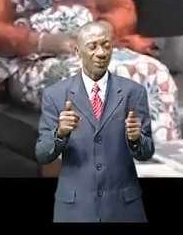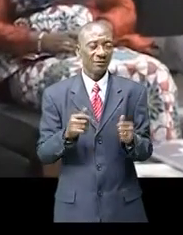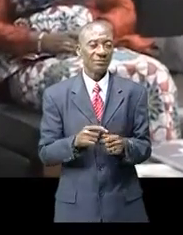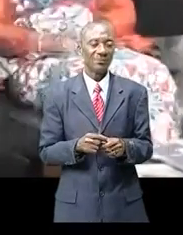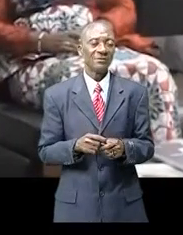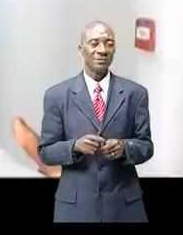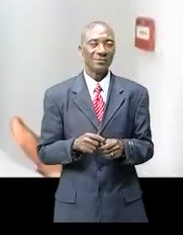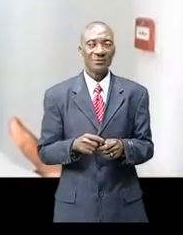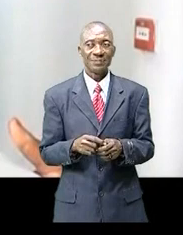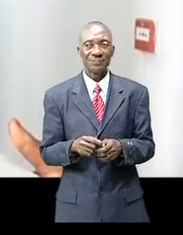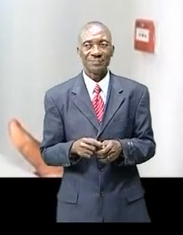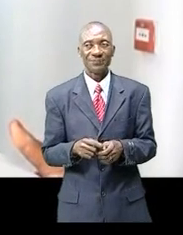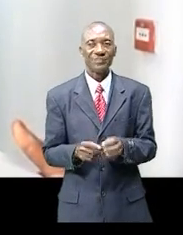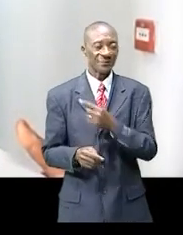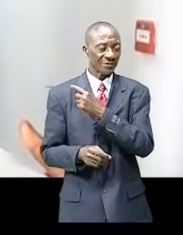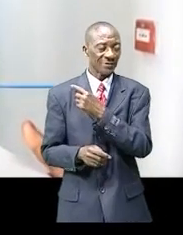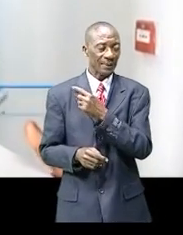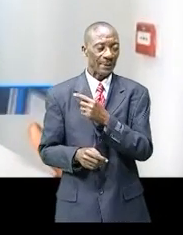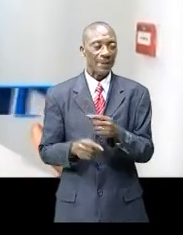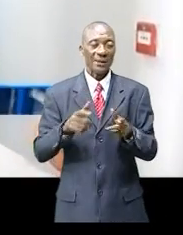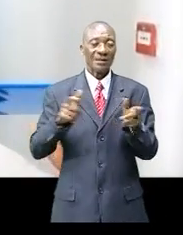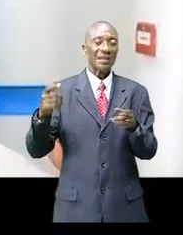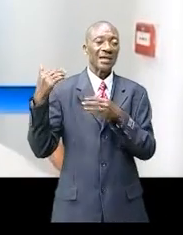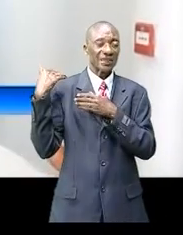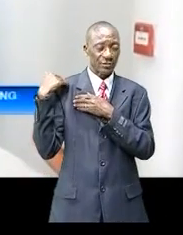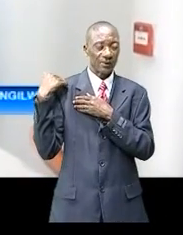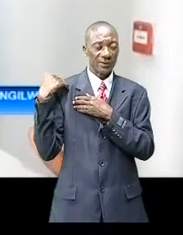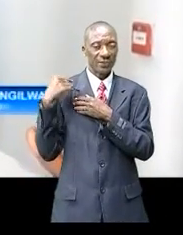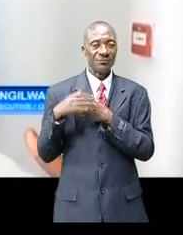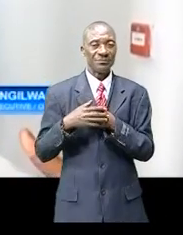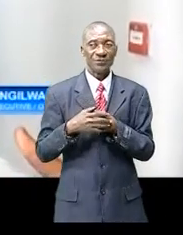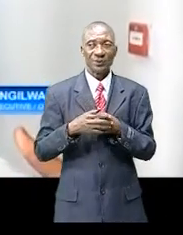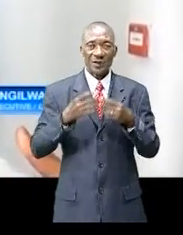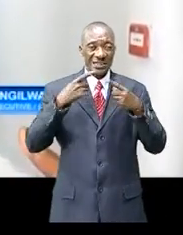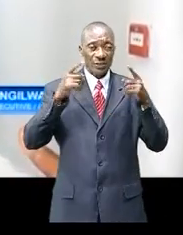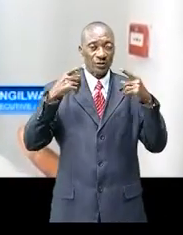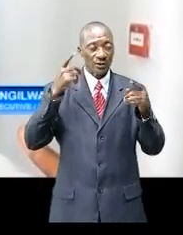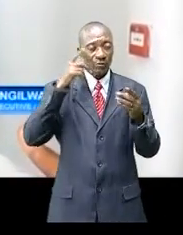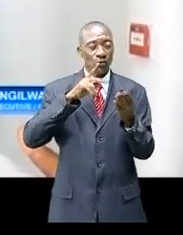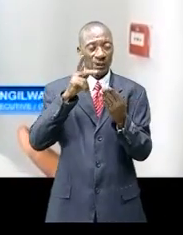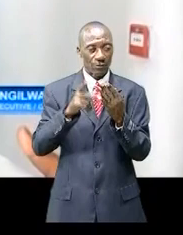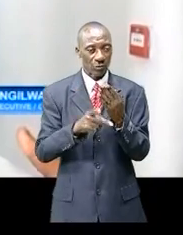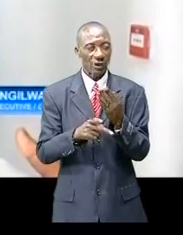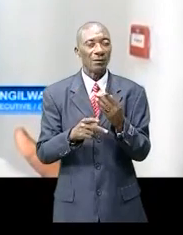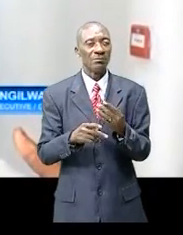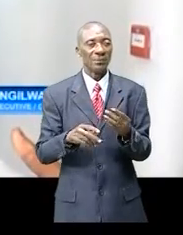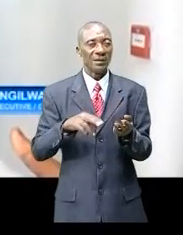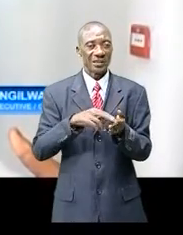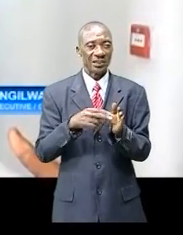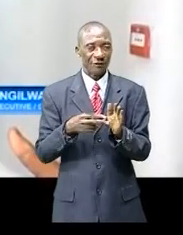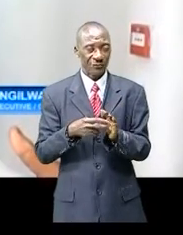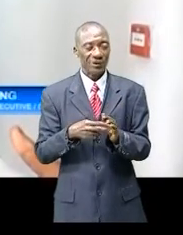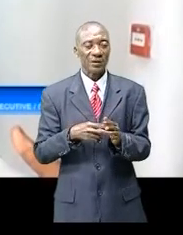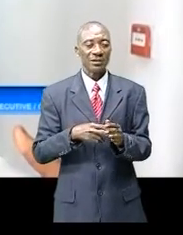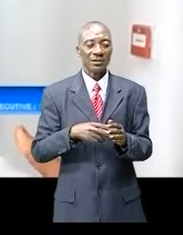du genre. C'est une grande responsabilité parce que le succès de ce programme, ça restera le succès des femmes maliennes